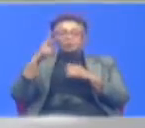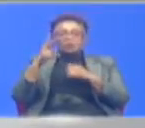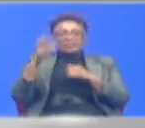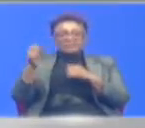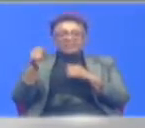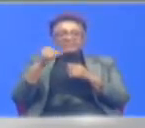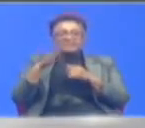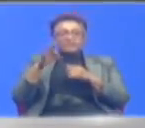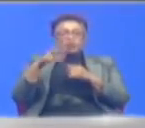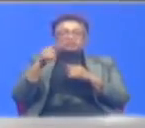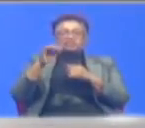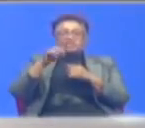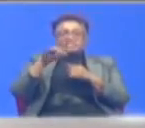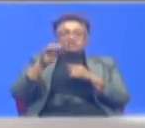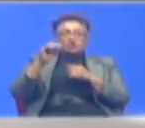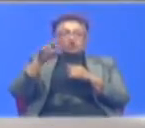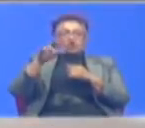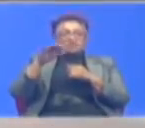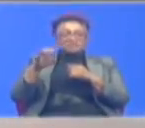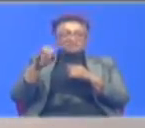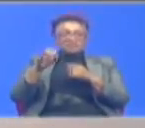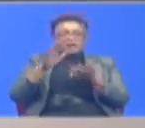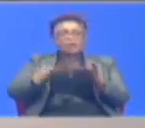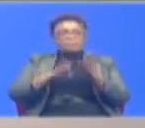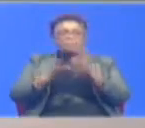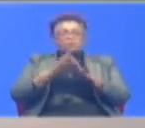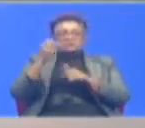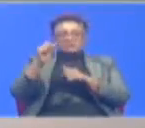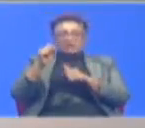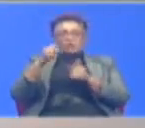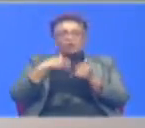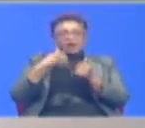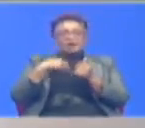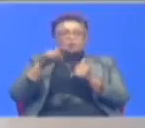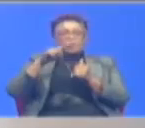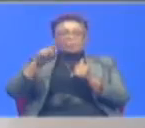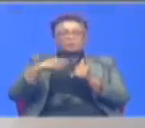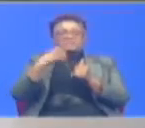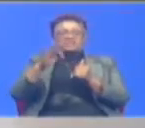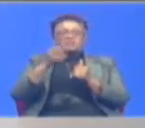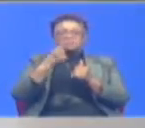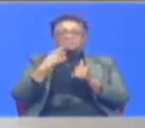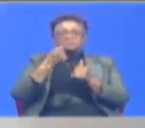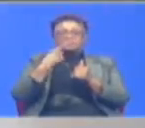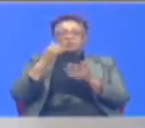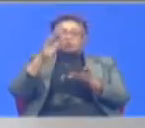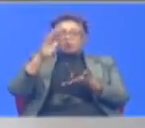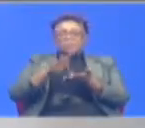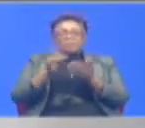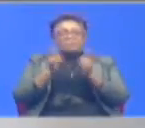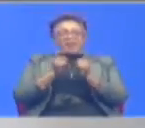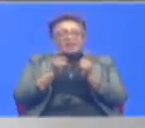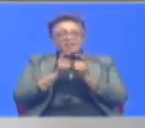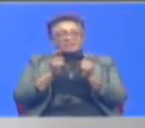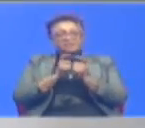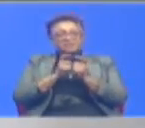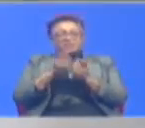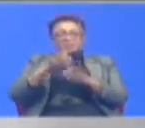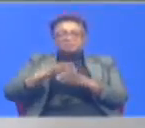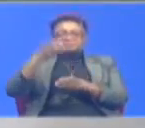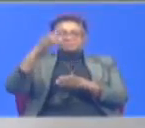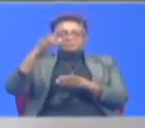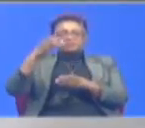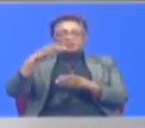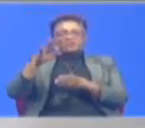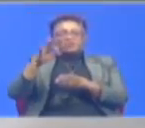vya Trezorix, boksi 5 zilizokuwa na paketi 1000 za tembe za kupunguza maumivu, mikebe ya maziwa ya unga